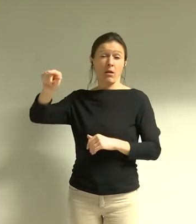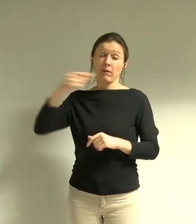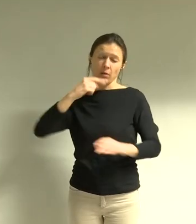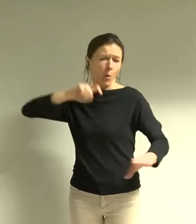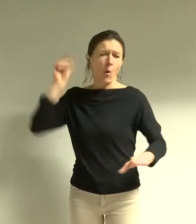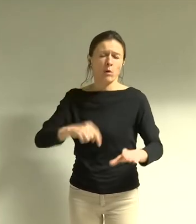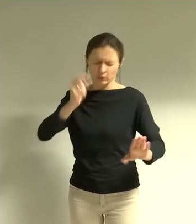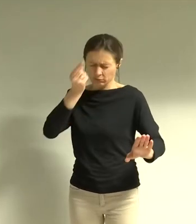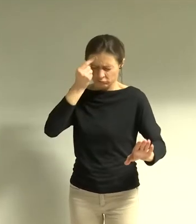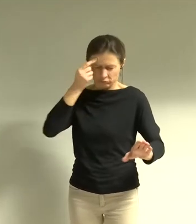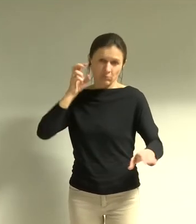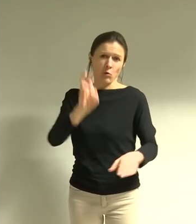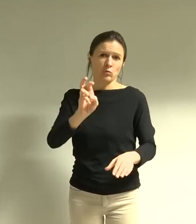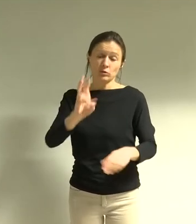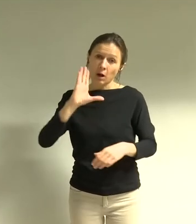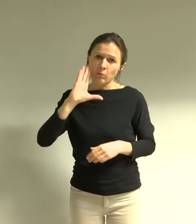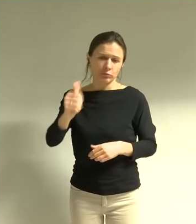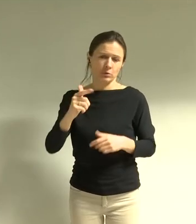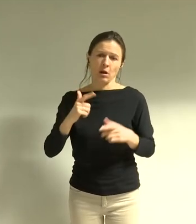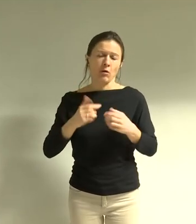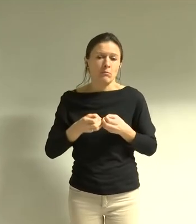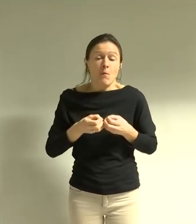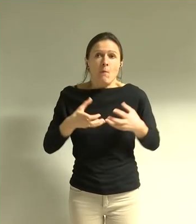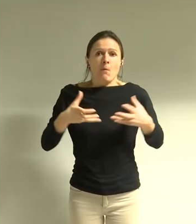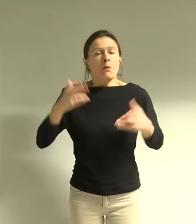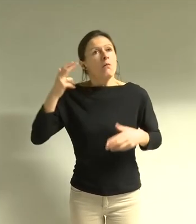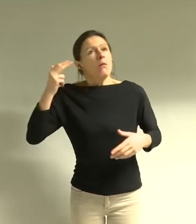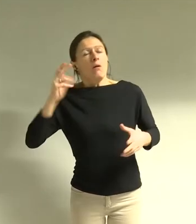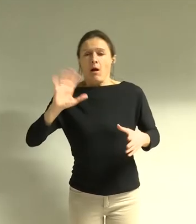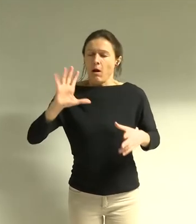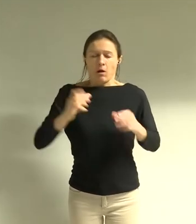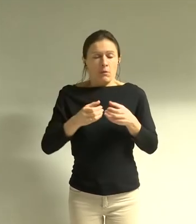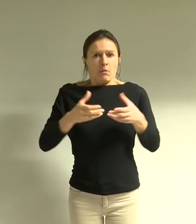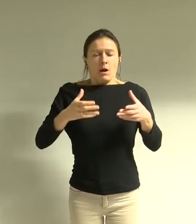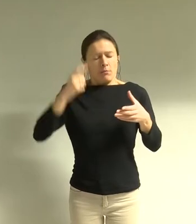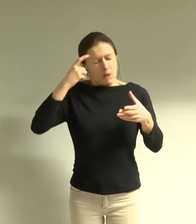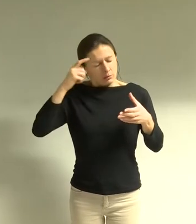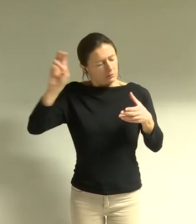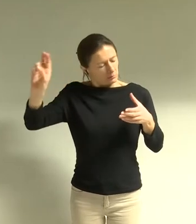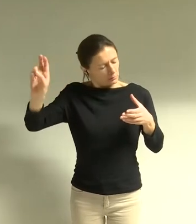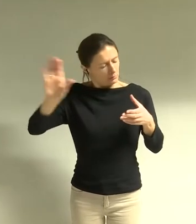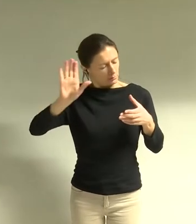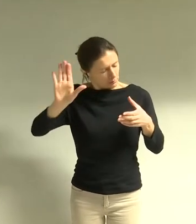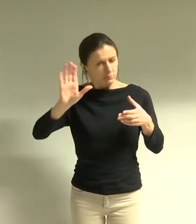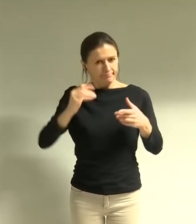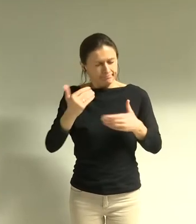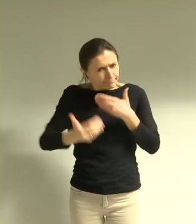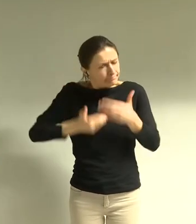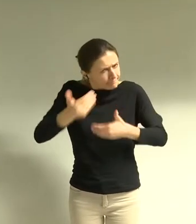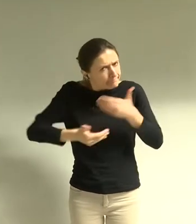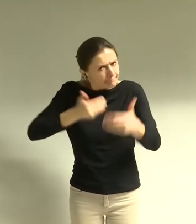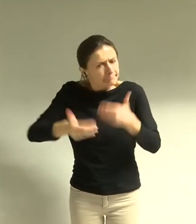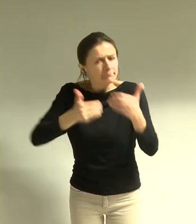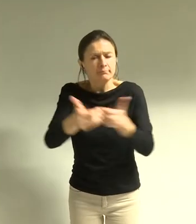également la sic à une croissance mesurée et à un contrôle budgétaire raisonnée elle oeuvre dans le champ de l'économie culturelle